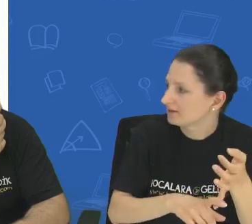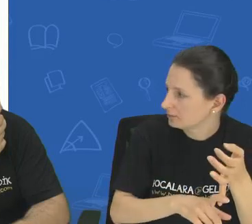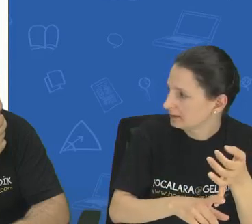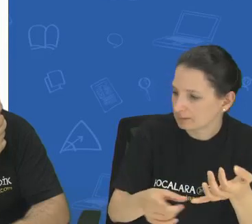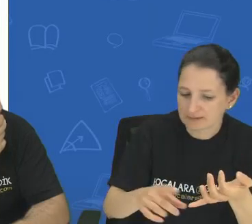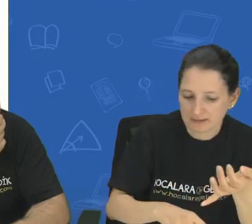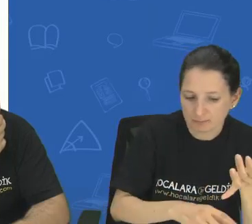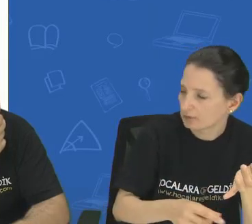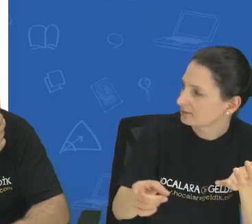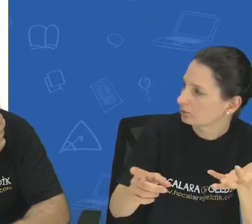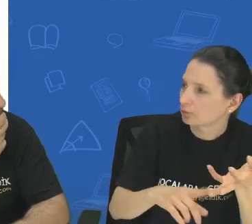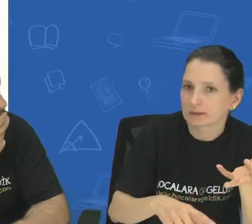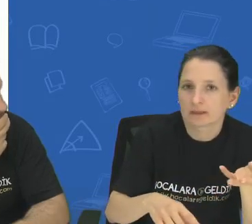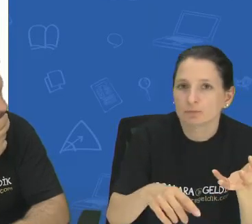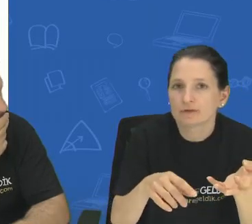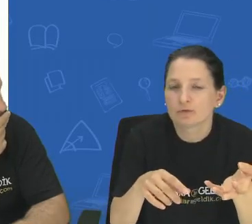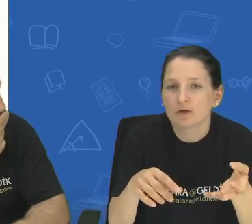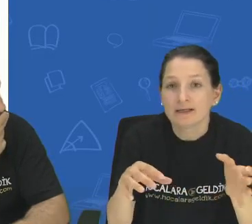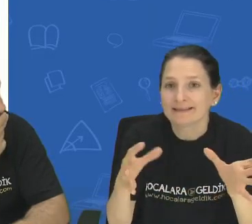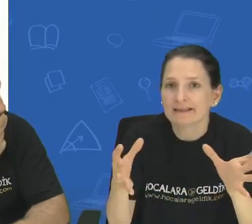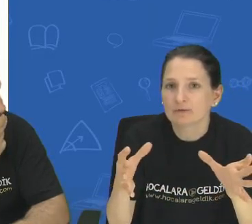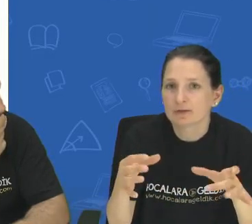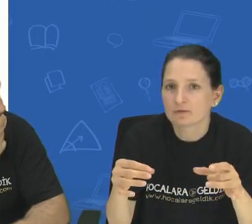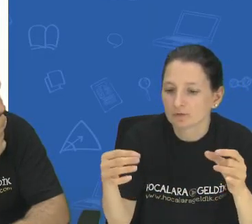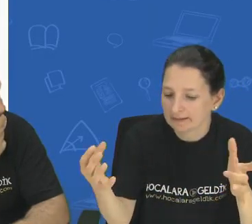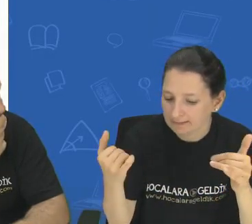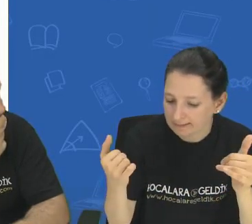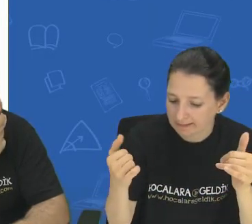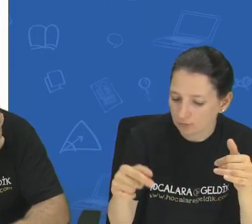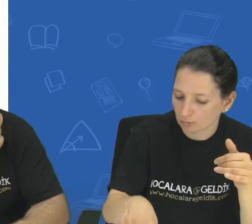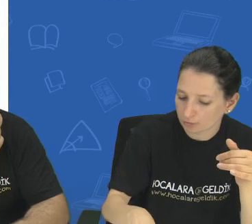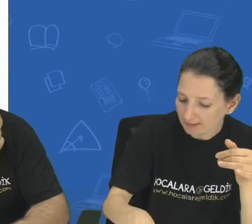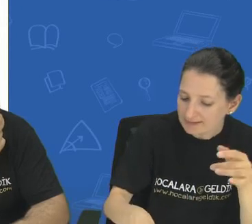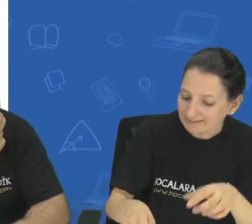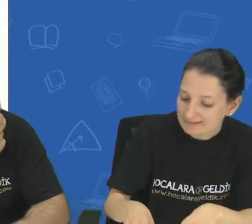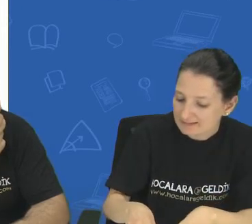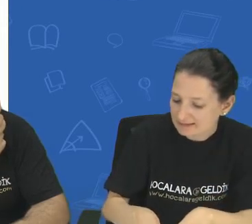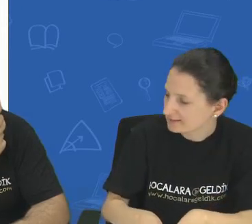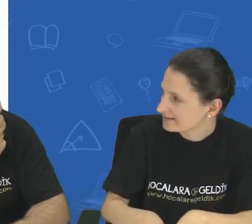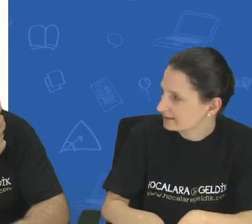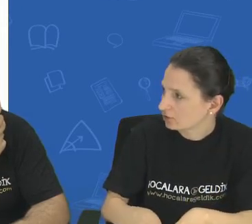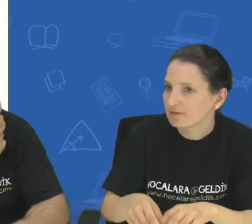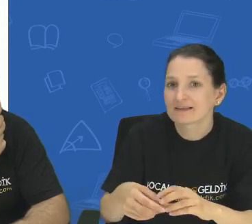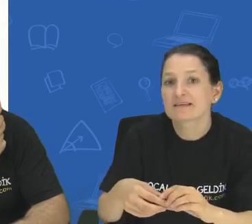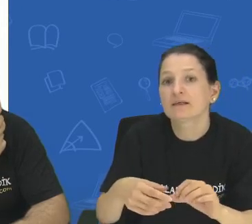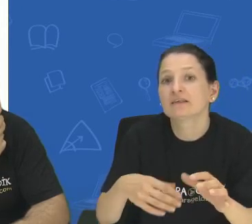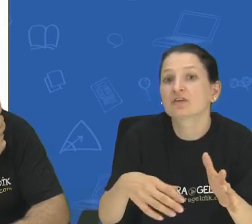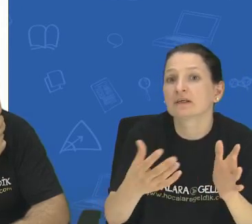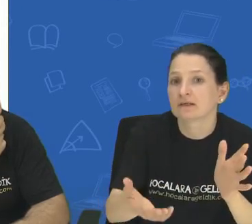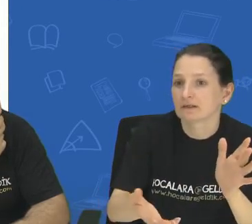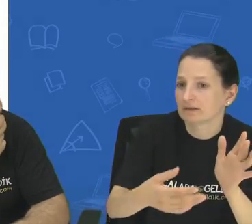bunların üretimiyle ilgili, bitkiden mi üretiliyor, topraktan mı üretiliyor, neyden üretiliyor, neyden ileri geliyor o boya, nasıl sentezleniyor ve